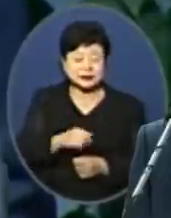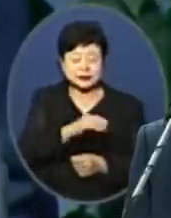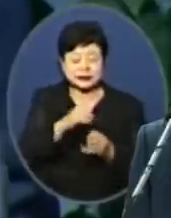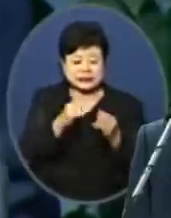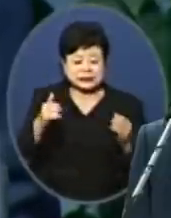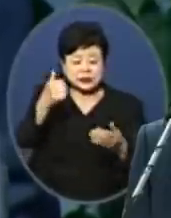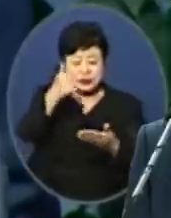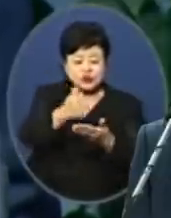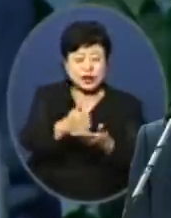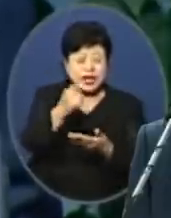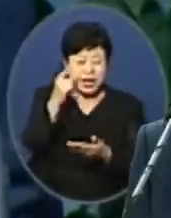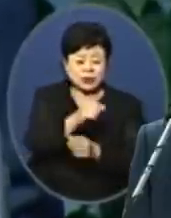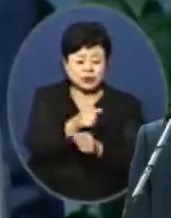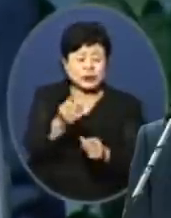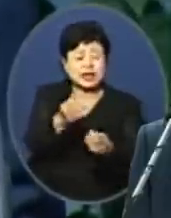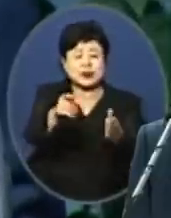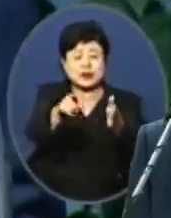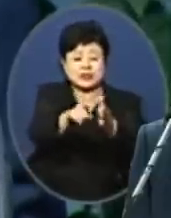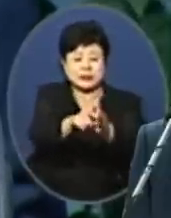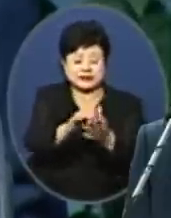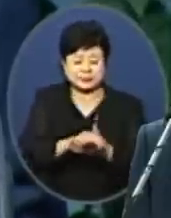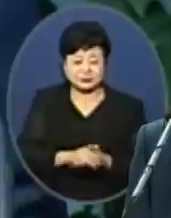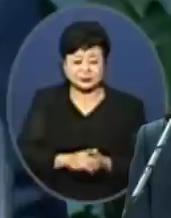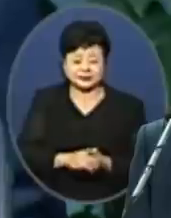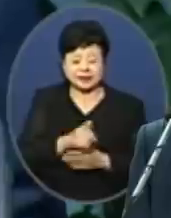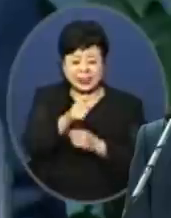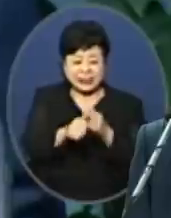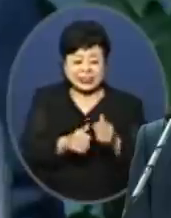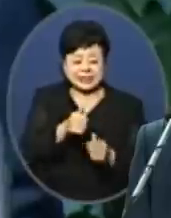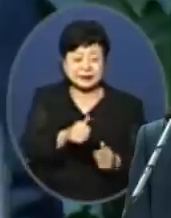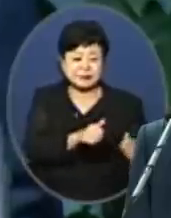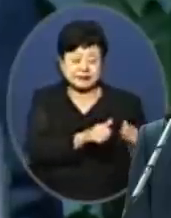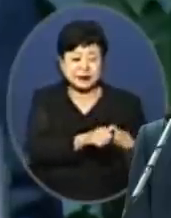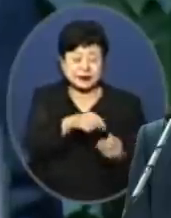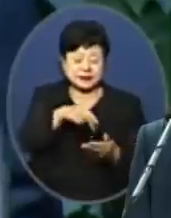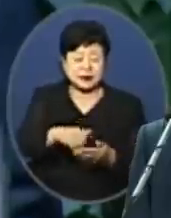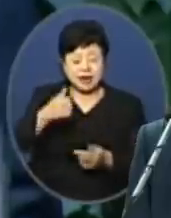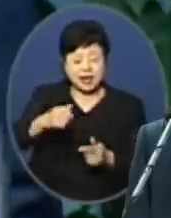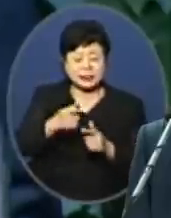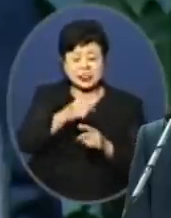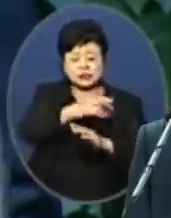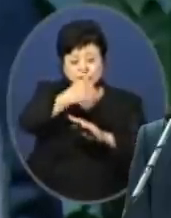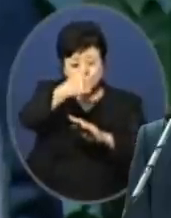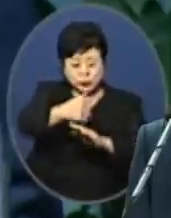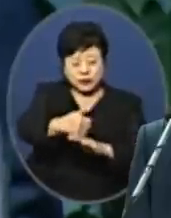죄악을 사하기 위해서 하나님 편에서 그 아들 예수 그리스도를